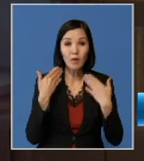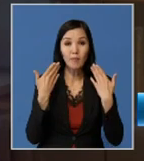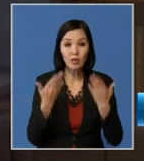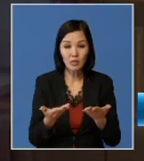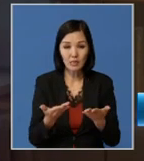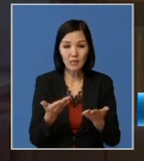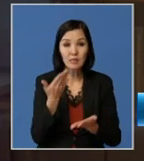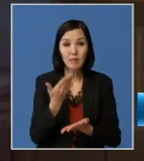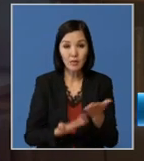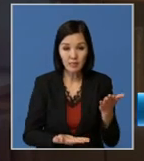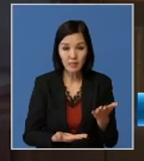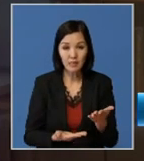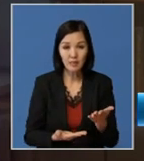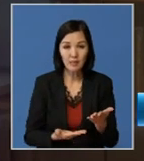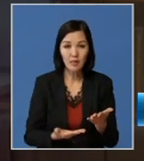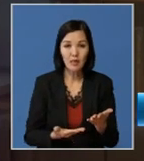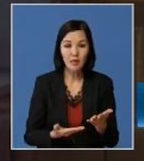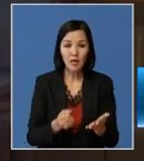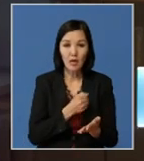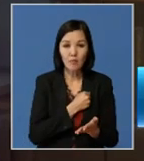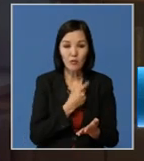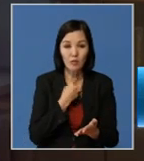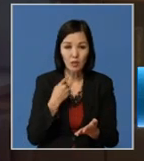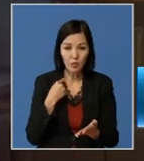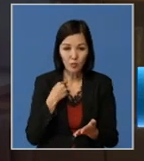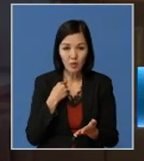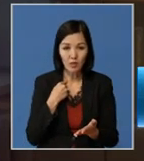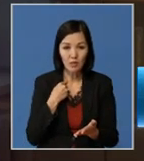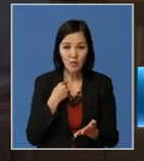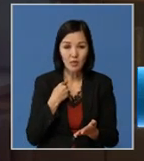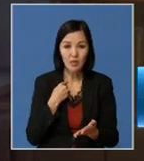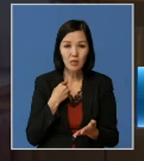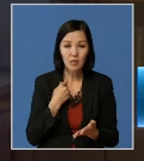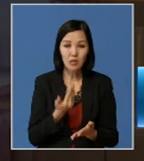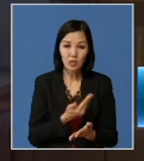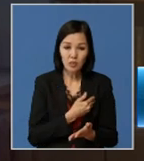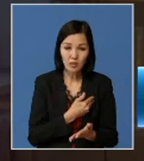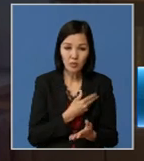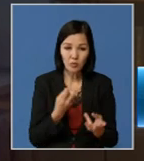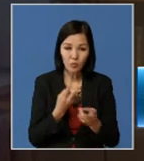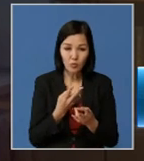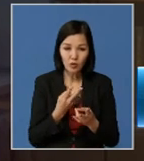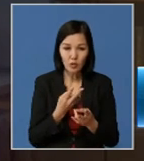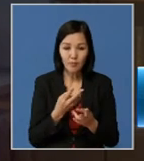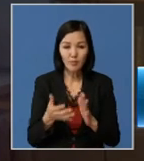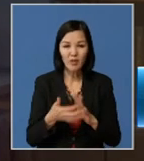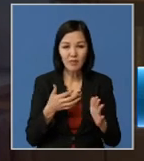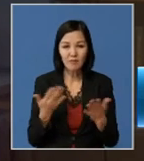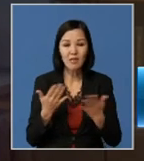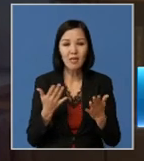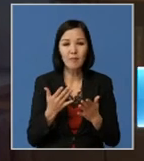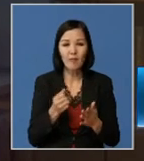обратиться к нам, управление по делам обороны города Талдыкурган, вот, и желательно уточнить, когда призван, каким